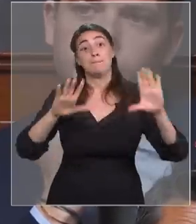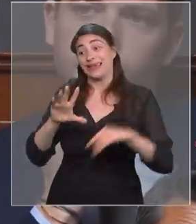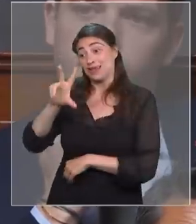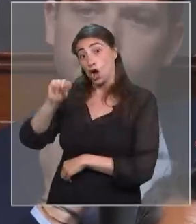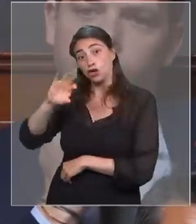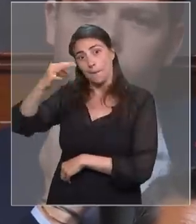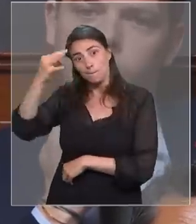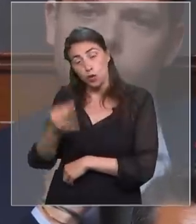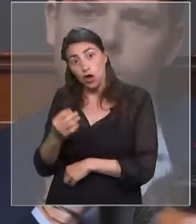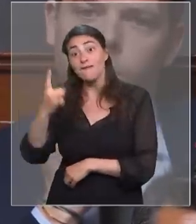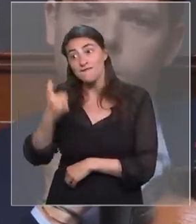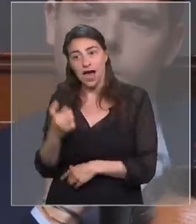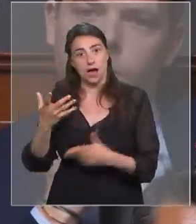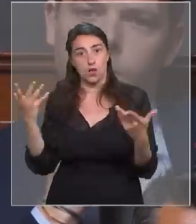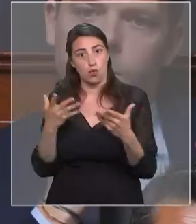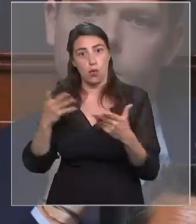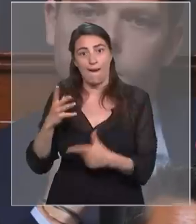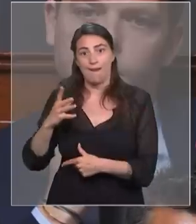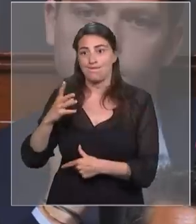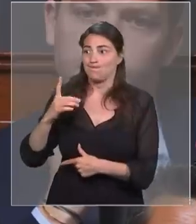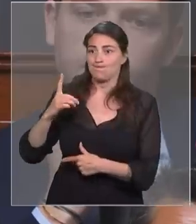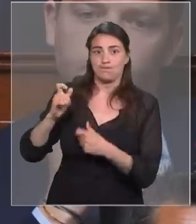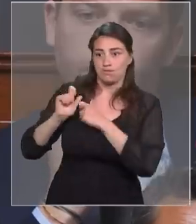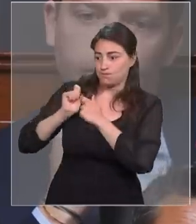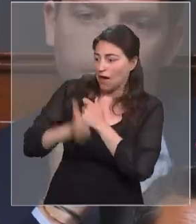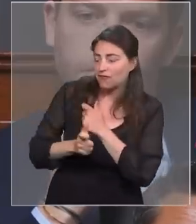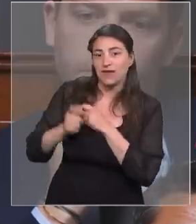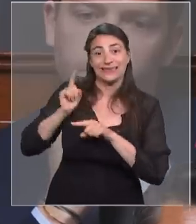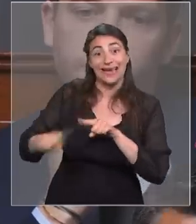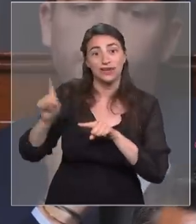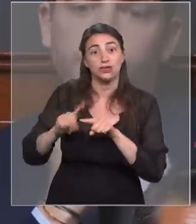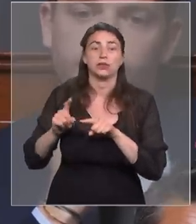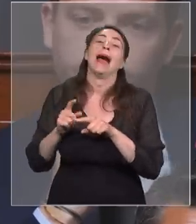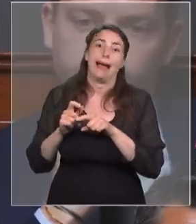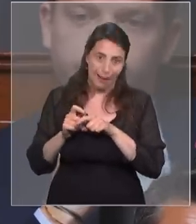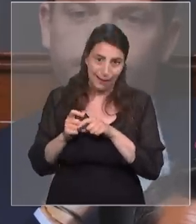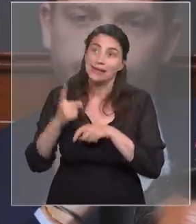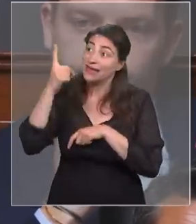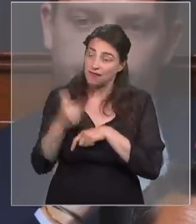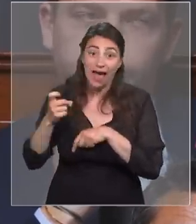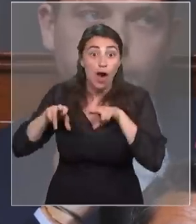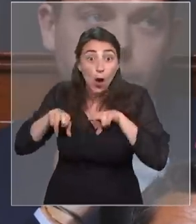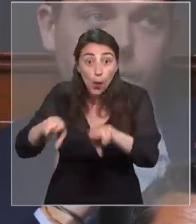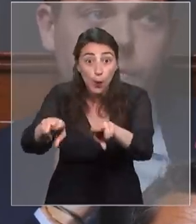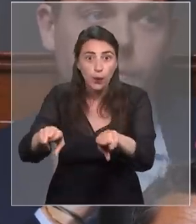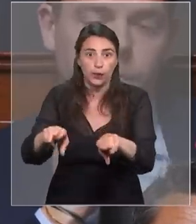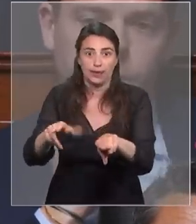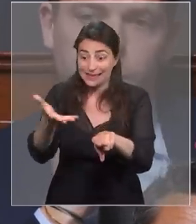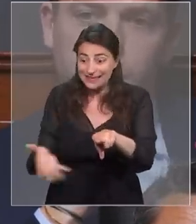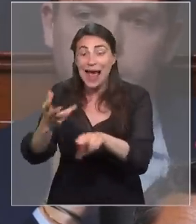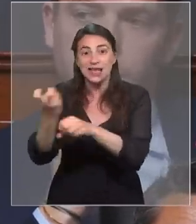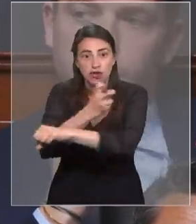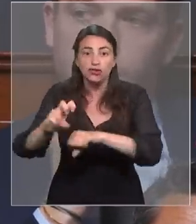accidents comportent un facteur causal lié aux infrastructures routières. Monsieur le ministre, pensez-vous qu'un